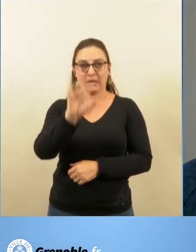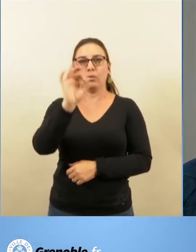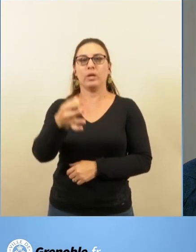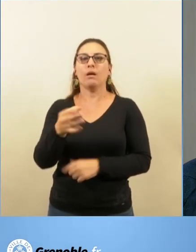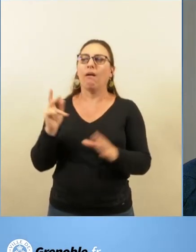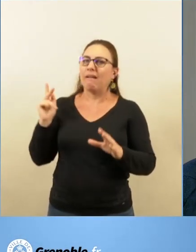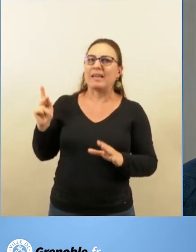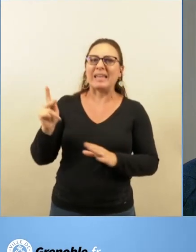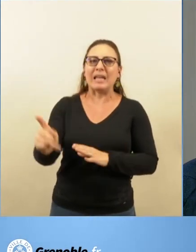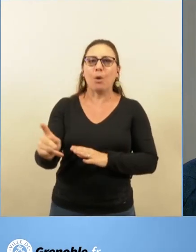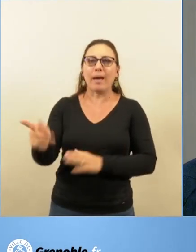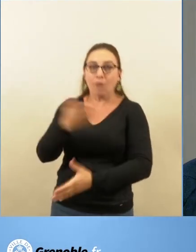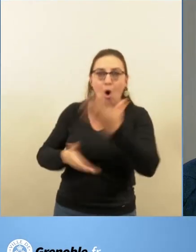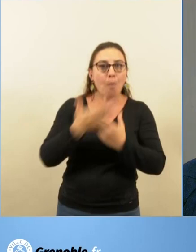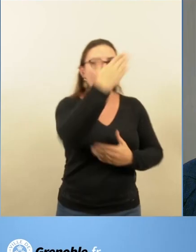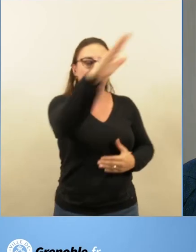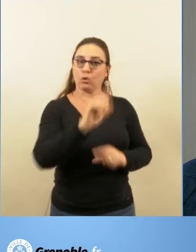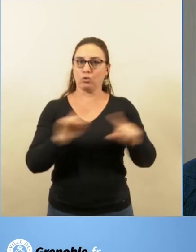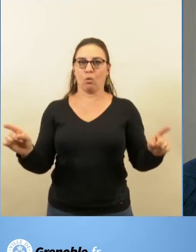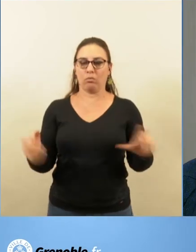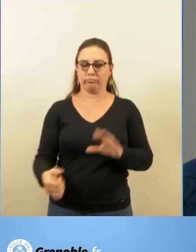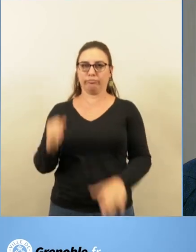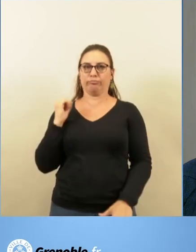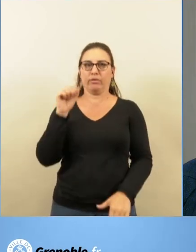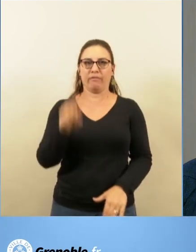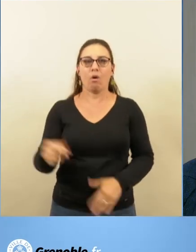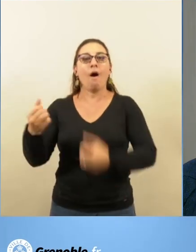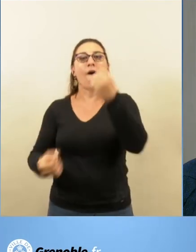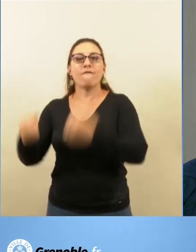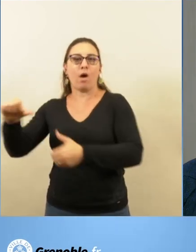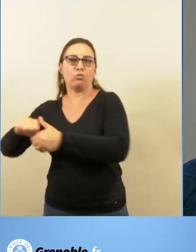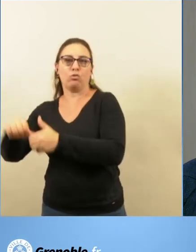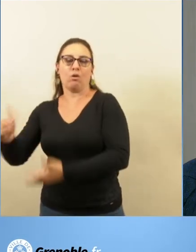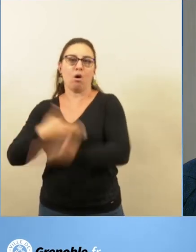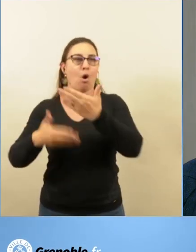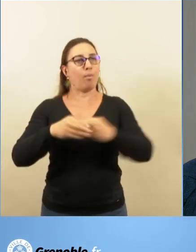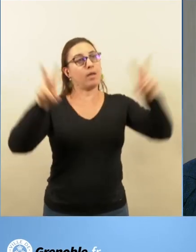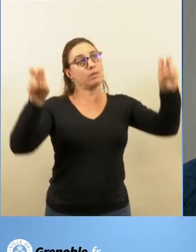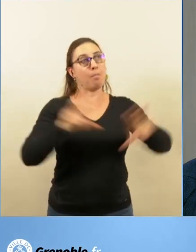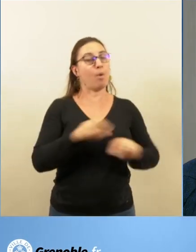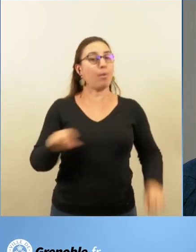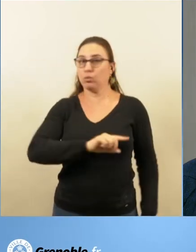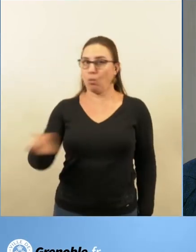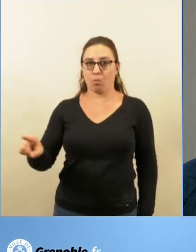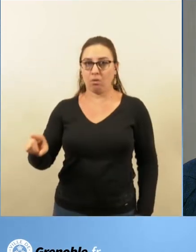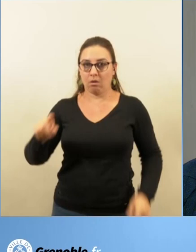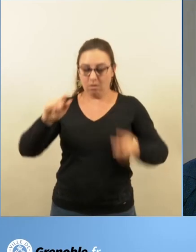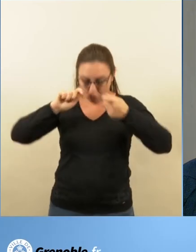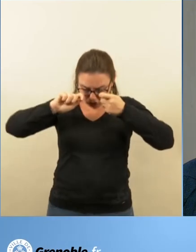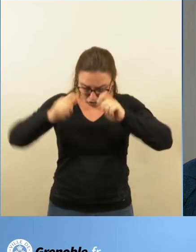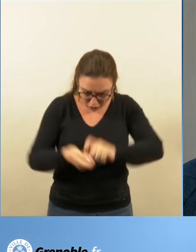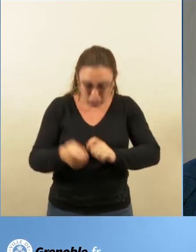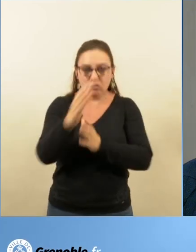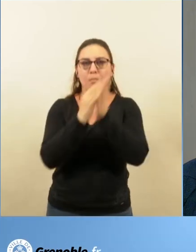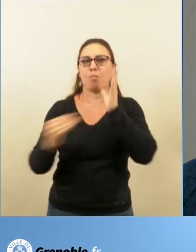parcourus par d'autres kilomètres parcourus et donc en conséquent non pas remplacer des voitures thermiques par des véhicules d'iprops elle doit conduire à changer de modèle de société en